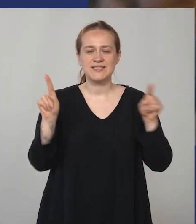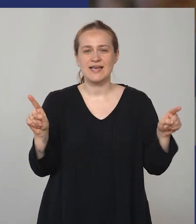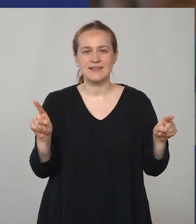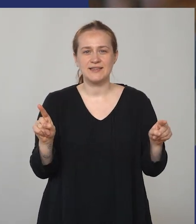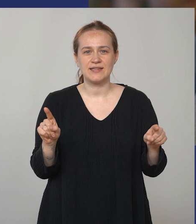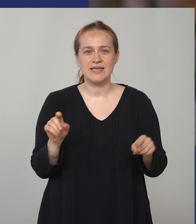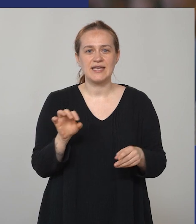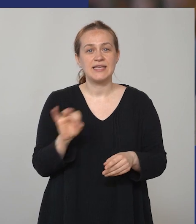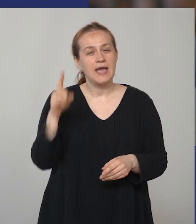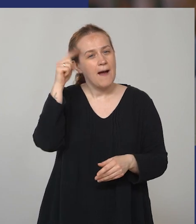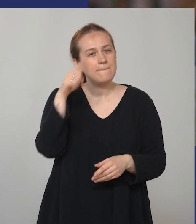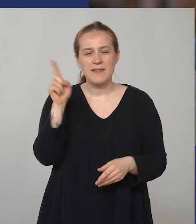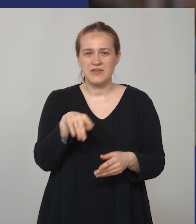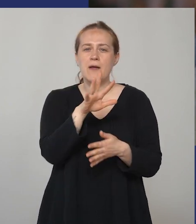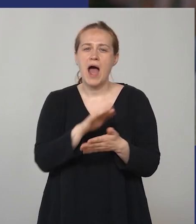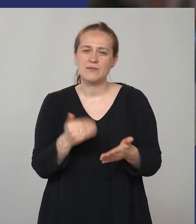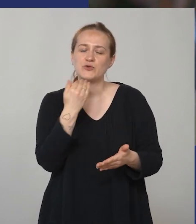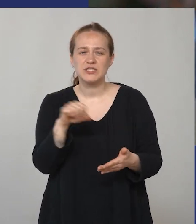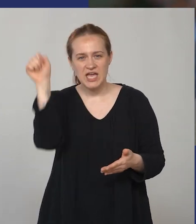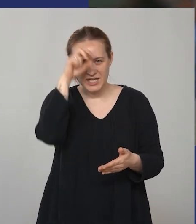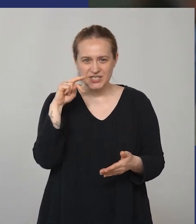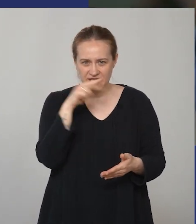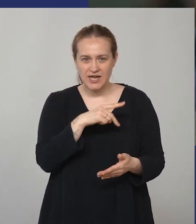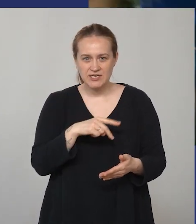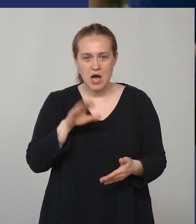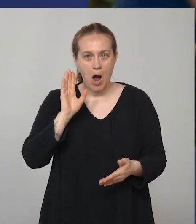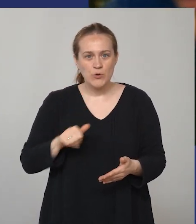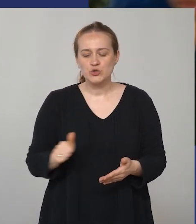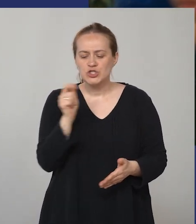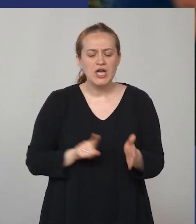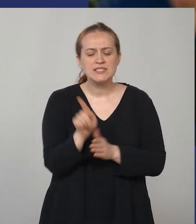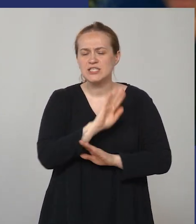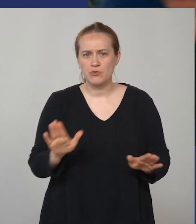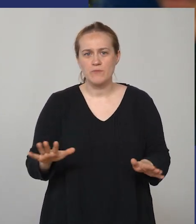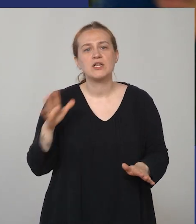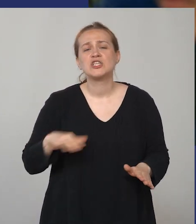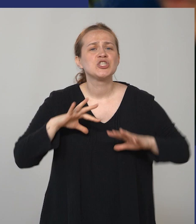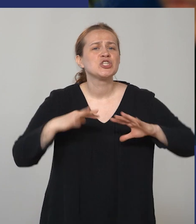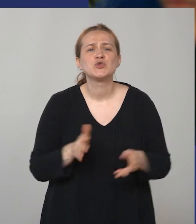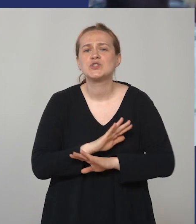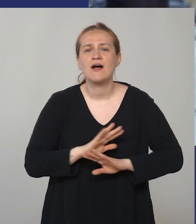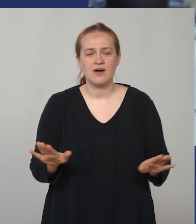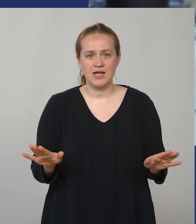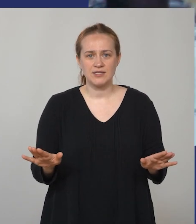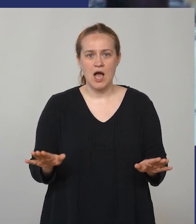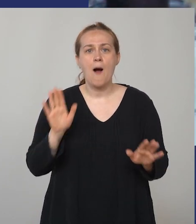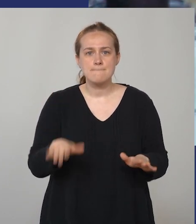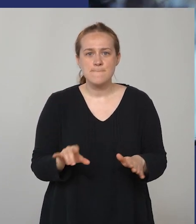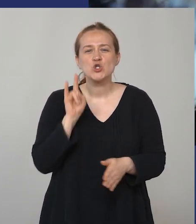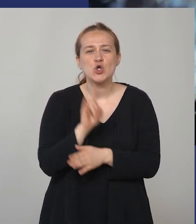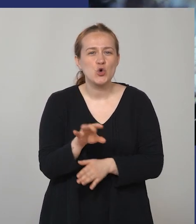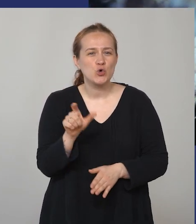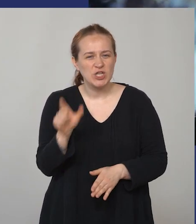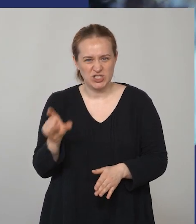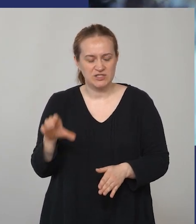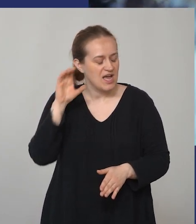наперекор вселенной, и маловерным отпусти их грех. Пусть час не пробил, жди не уставая, пусть лгут